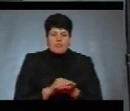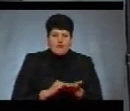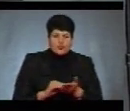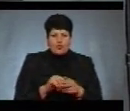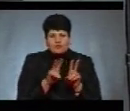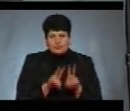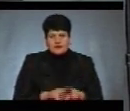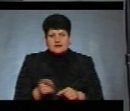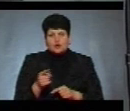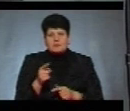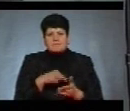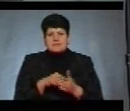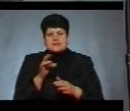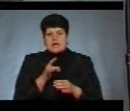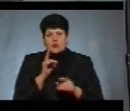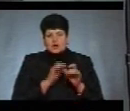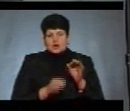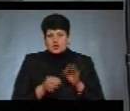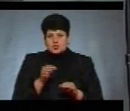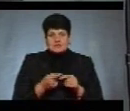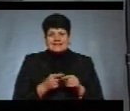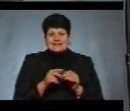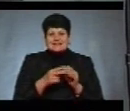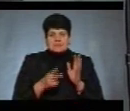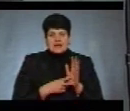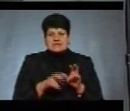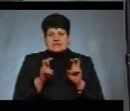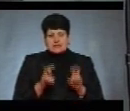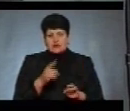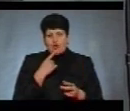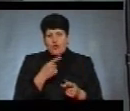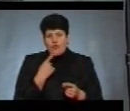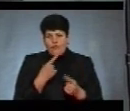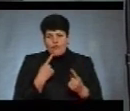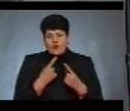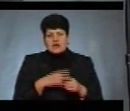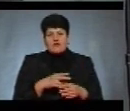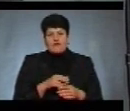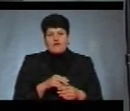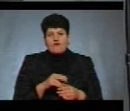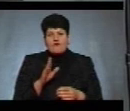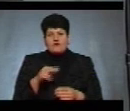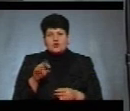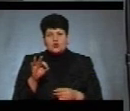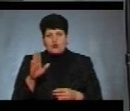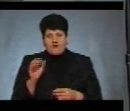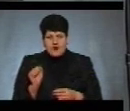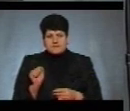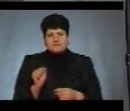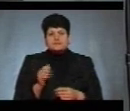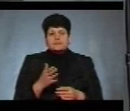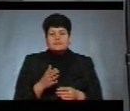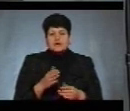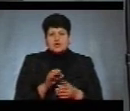розгляд у Тернопільський міськрайонний суд. Це 17-те засідання, каже вдова активіста Наталія Ващенко. Попередні провели 14 березня.